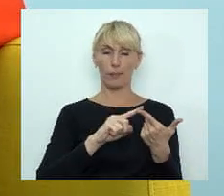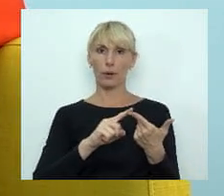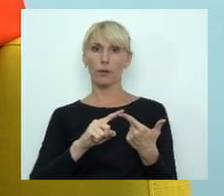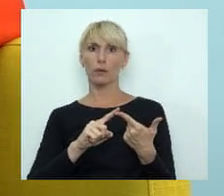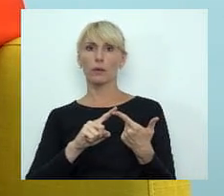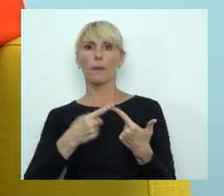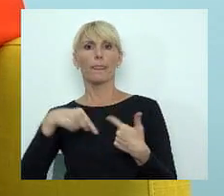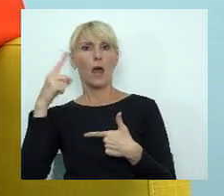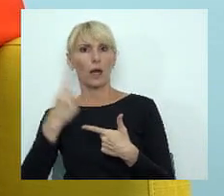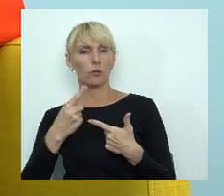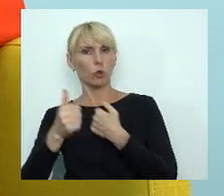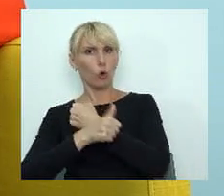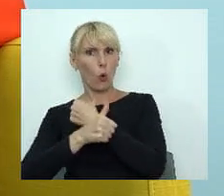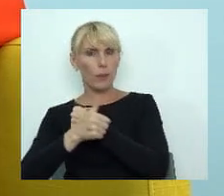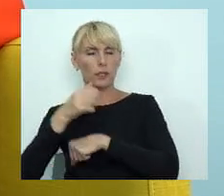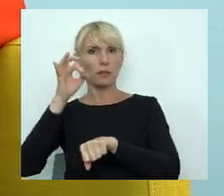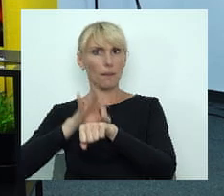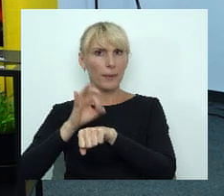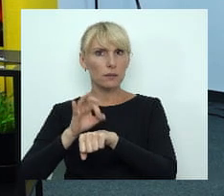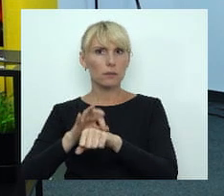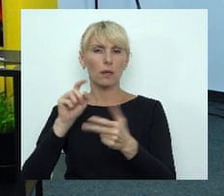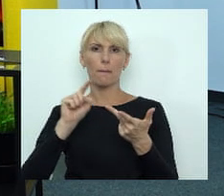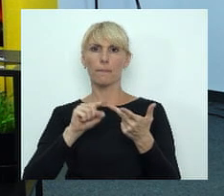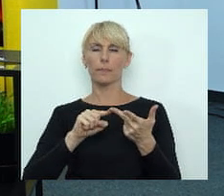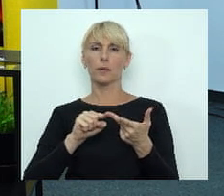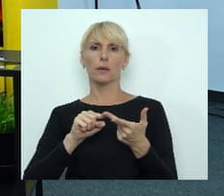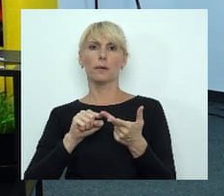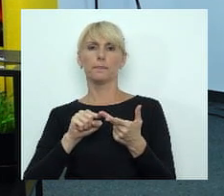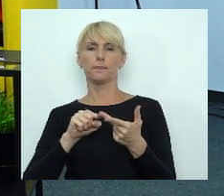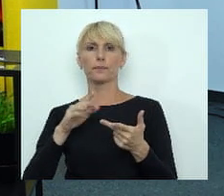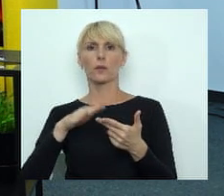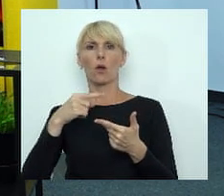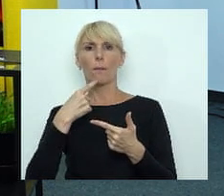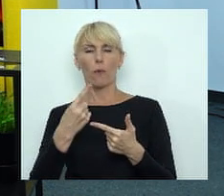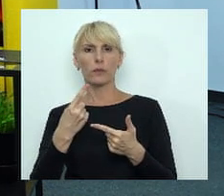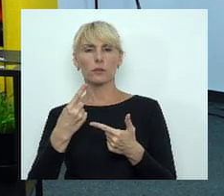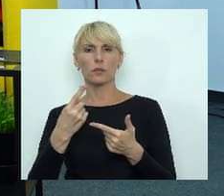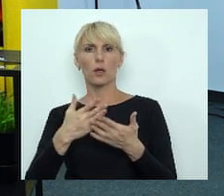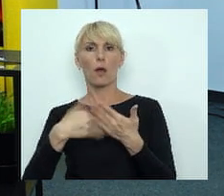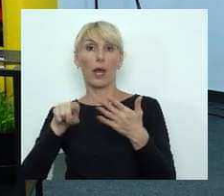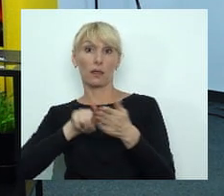które nakazują tworzenie dokumentacji medycznej, wśród tych procedur mamy takie, które określają sposoby